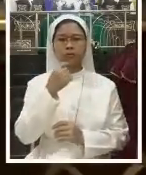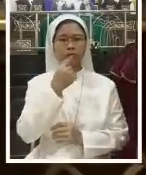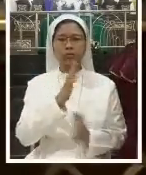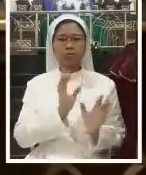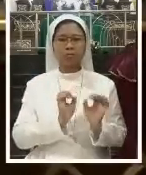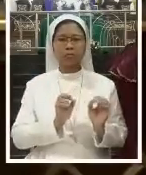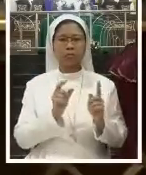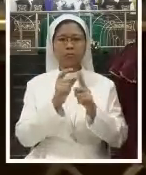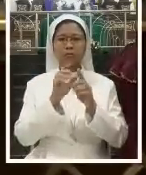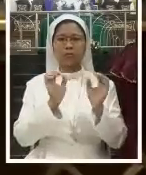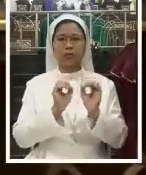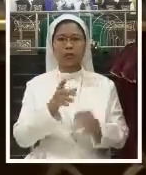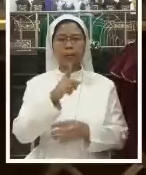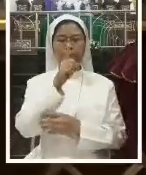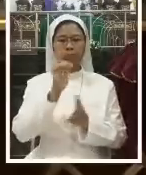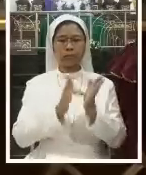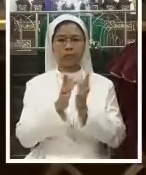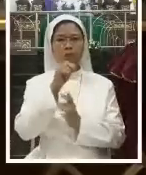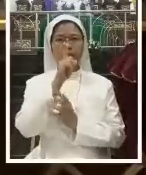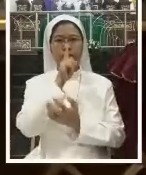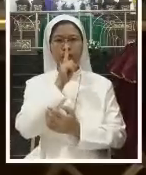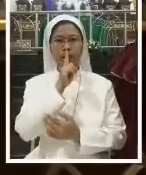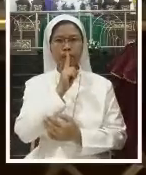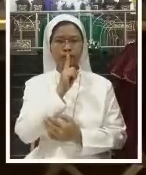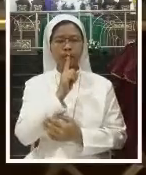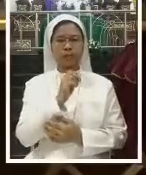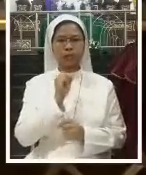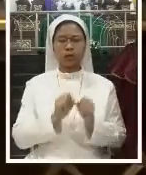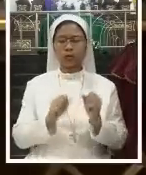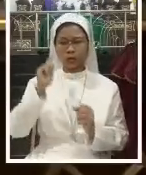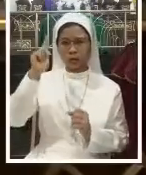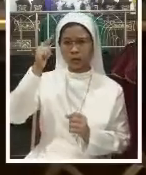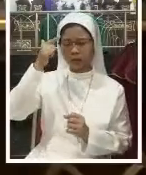saro man lamang na punto sa makuring pagngalas kan